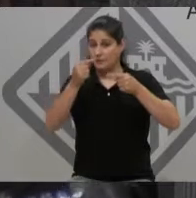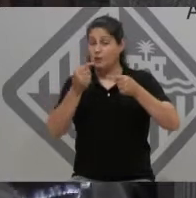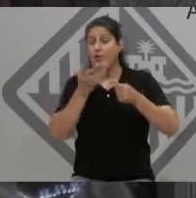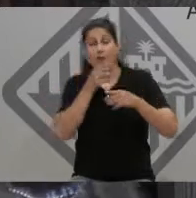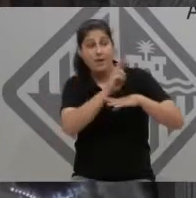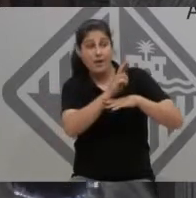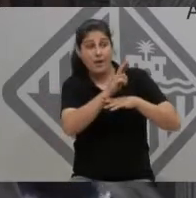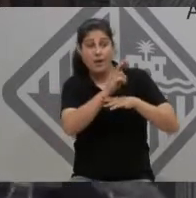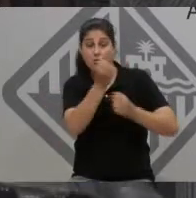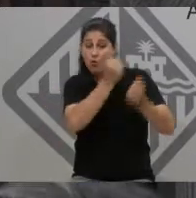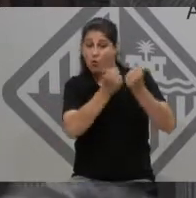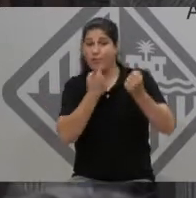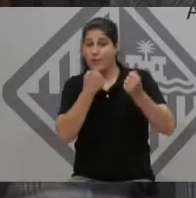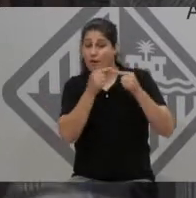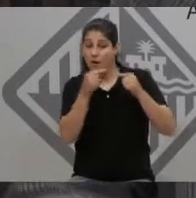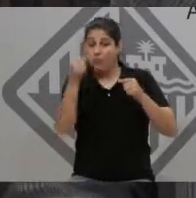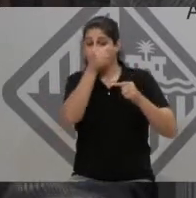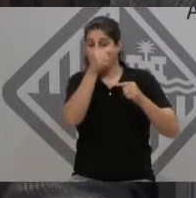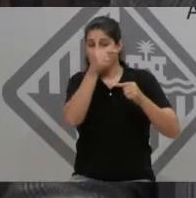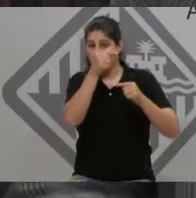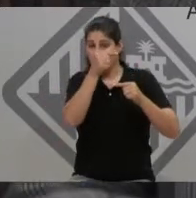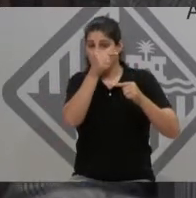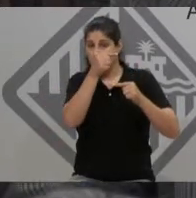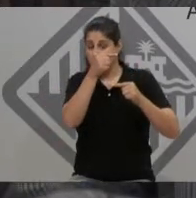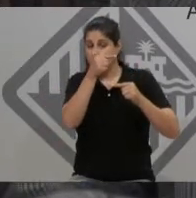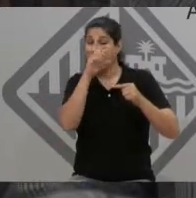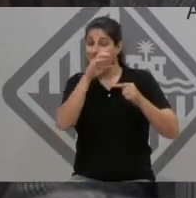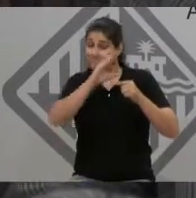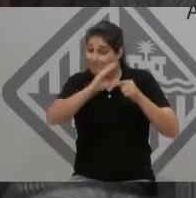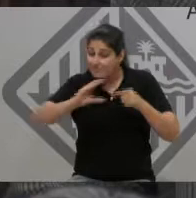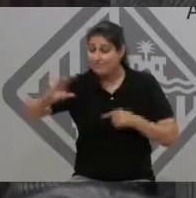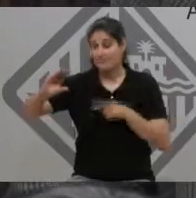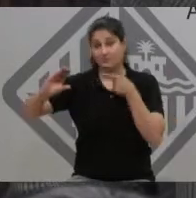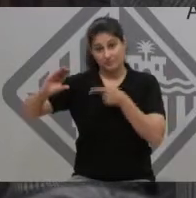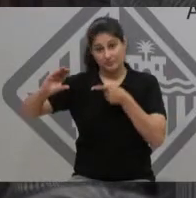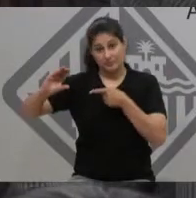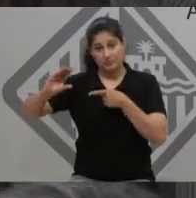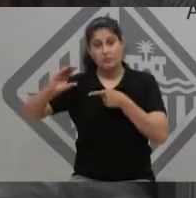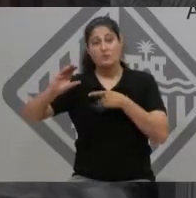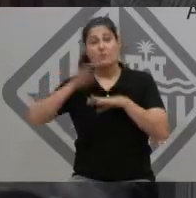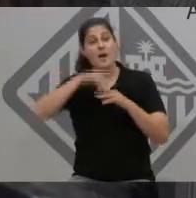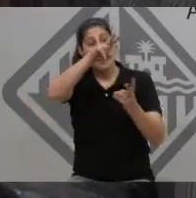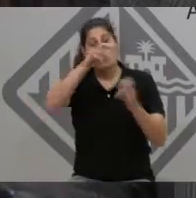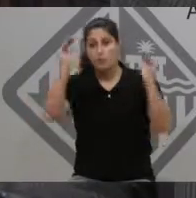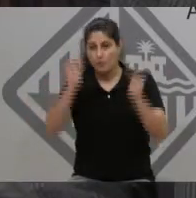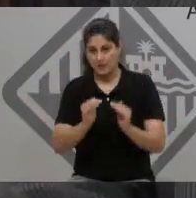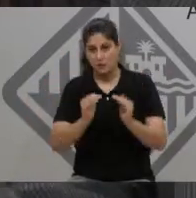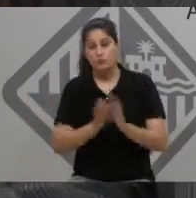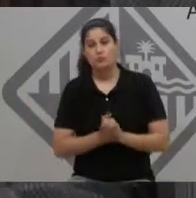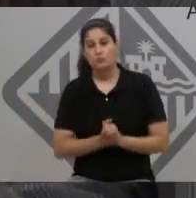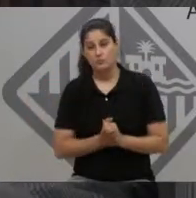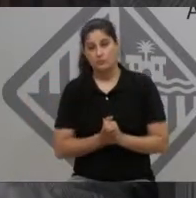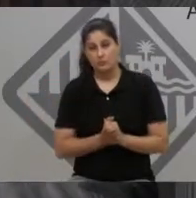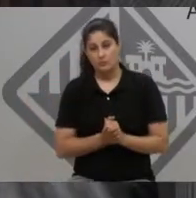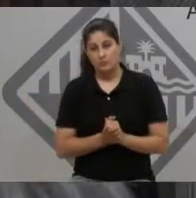d'Economia que vàrem tenir l'any passat, pues que aquest superàvit vagi destinat a una rebaixa dels imports municipals sempre que